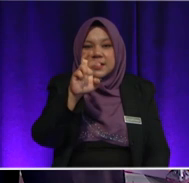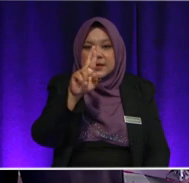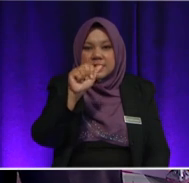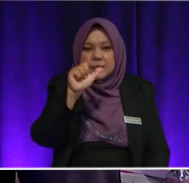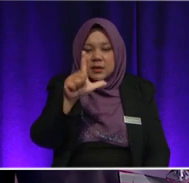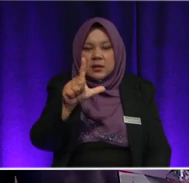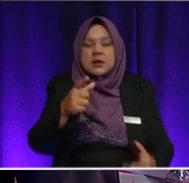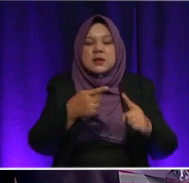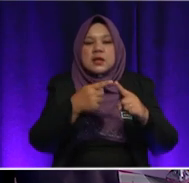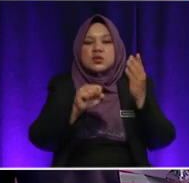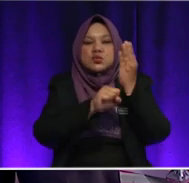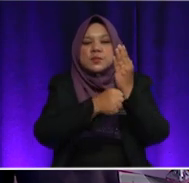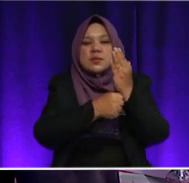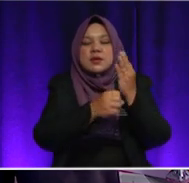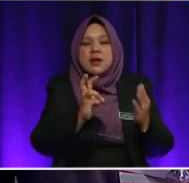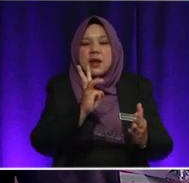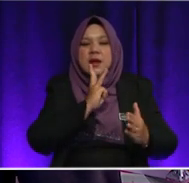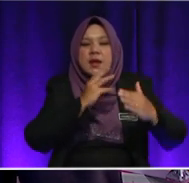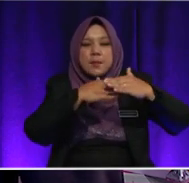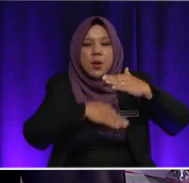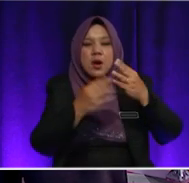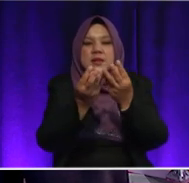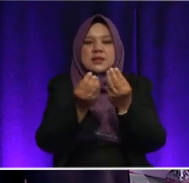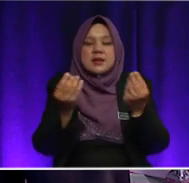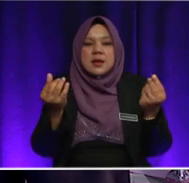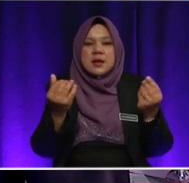air bawah tanah bawah tanah bawah tanah